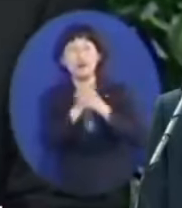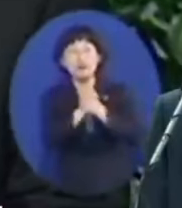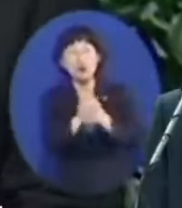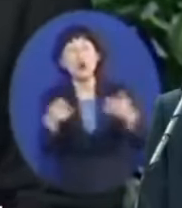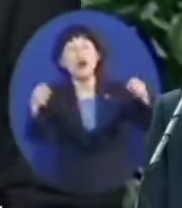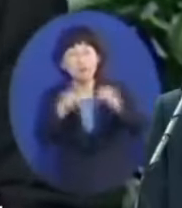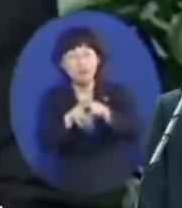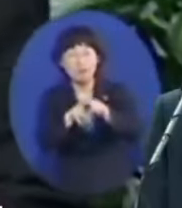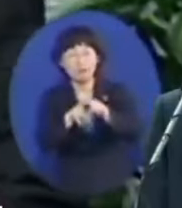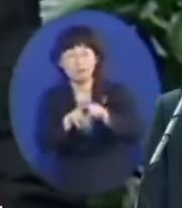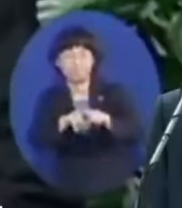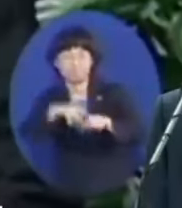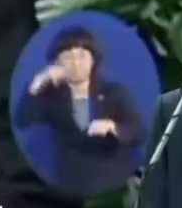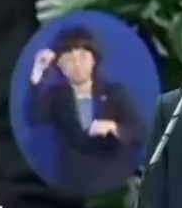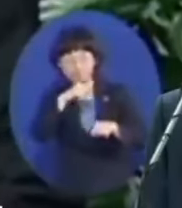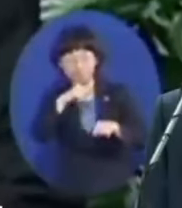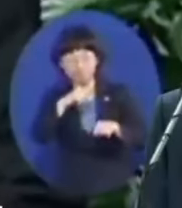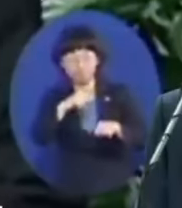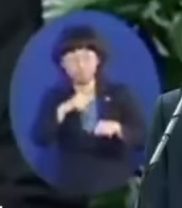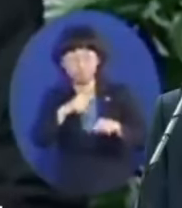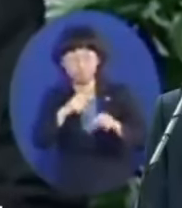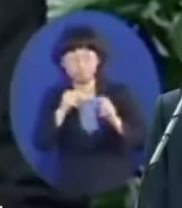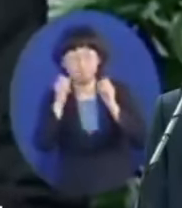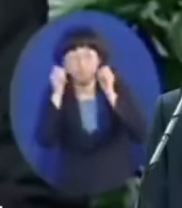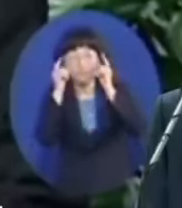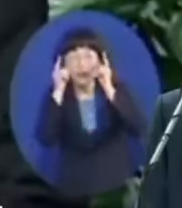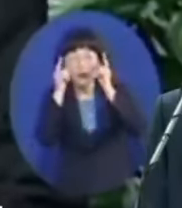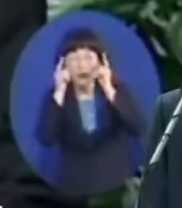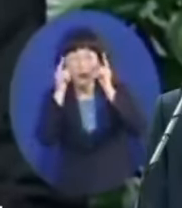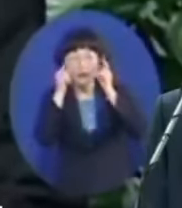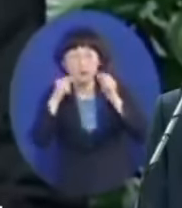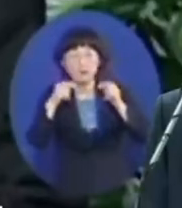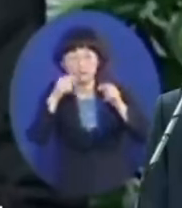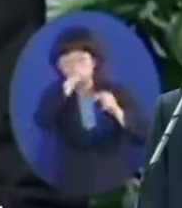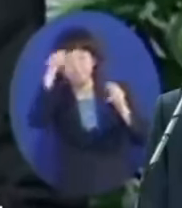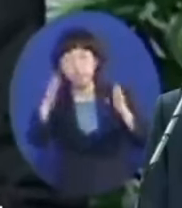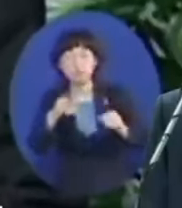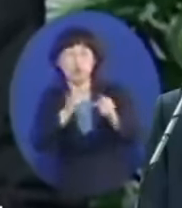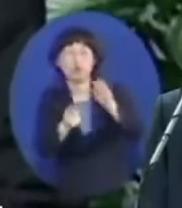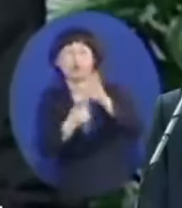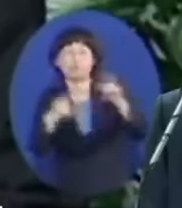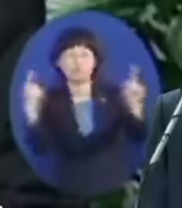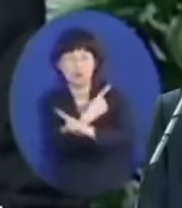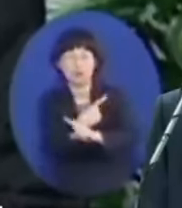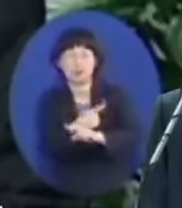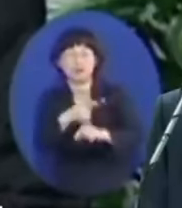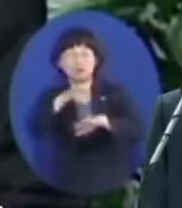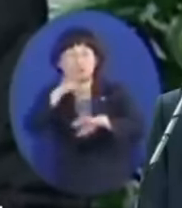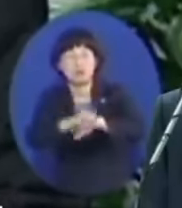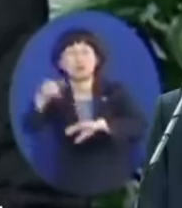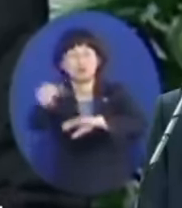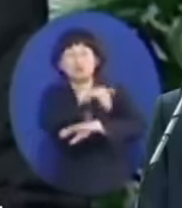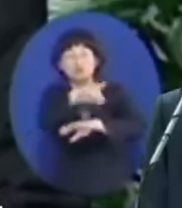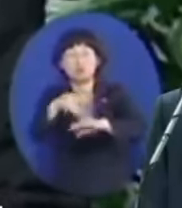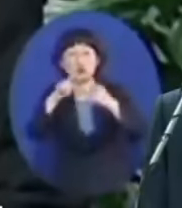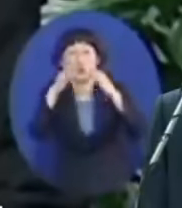함께 새벽을 맞이한 록펠러의 인생은 달라졌습니다. 습관적으로 교회 왔다 갔다 하던 그가 이제는 진실로